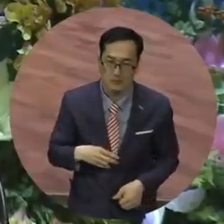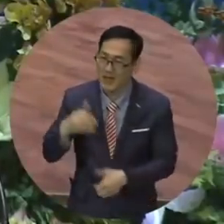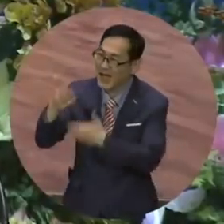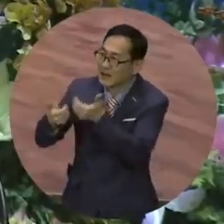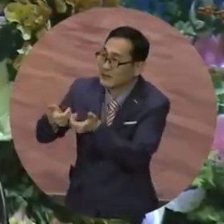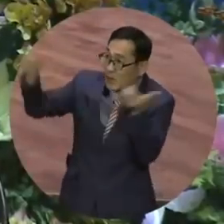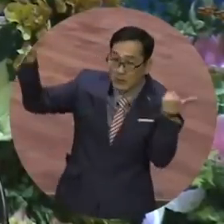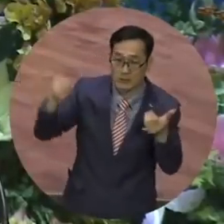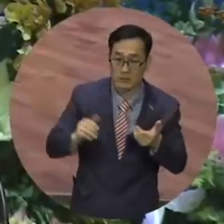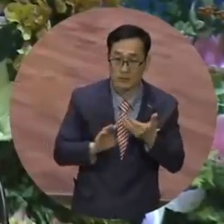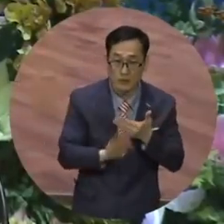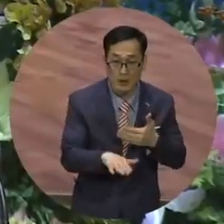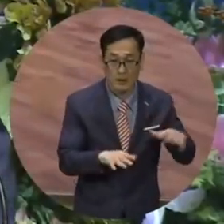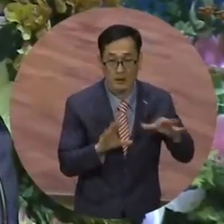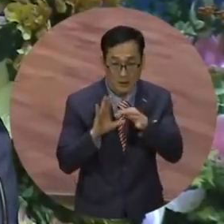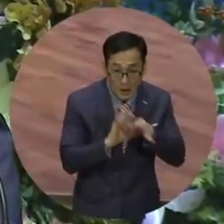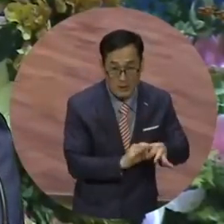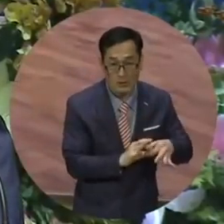잡혀 있어요. 잡혀.